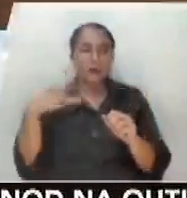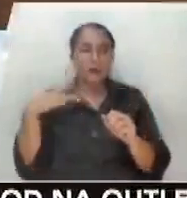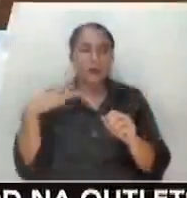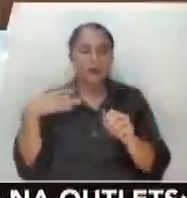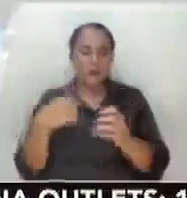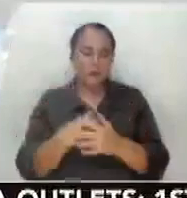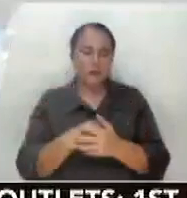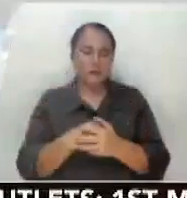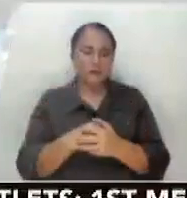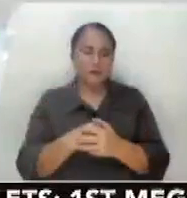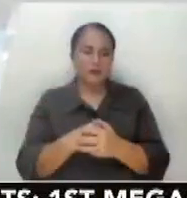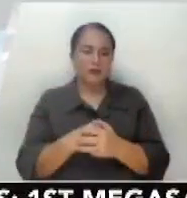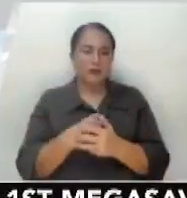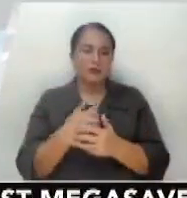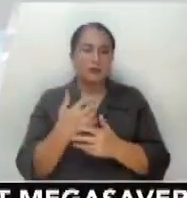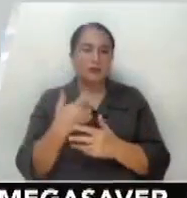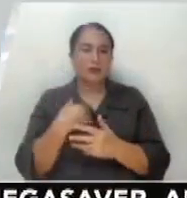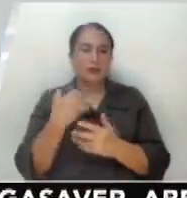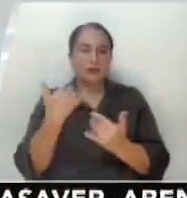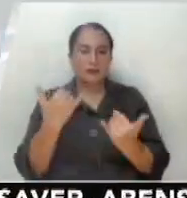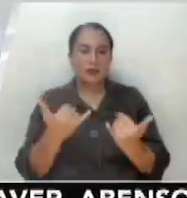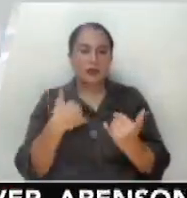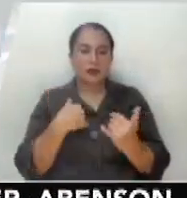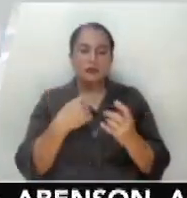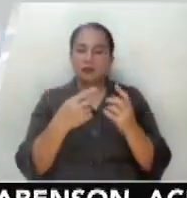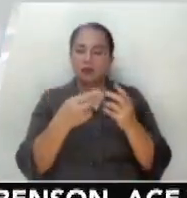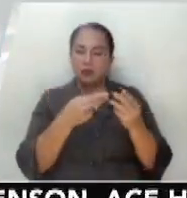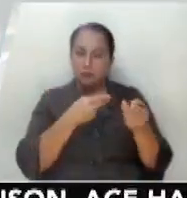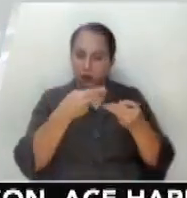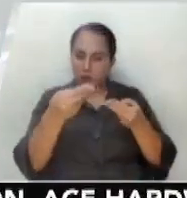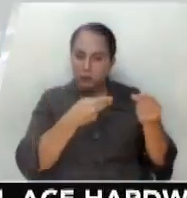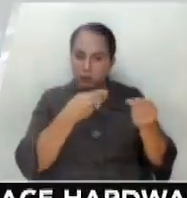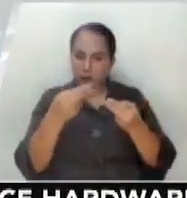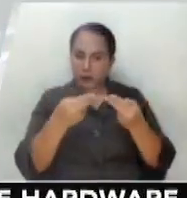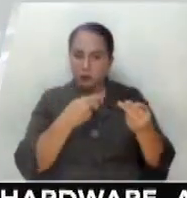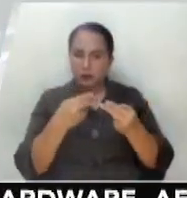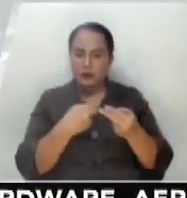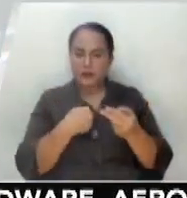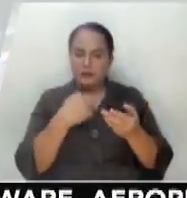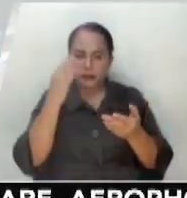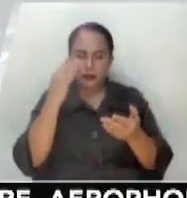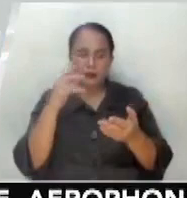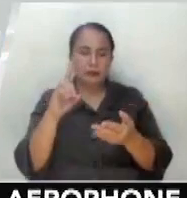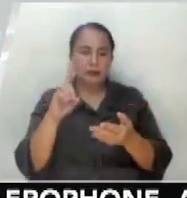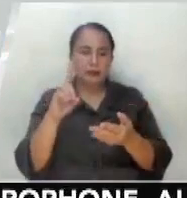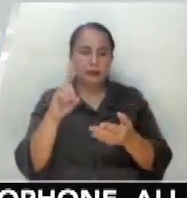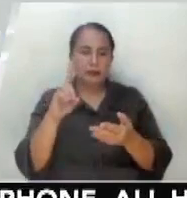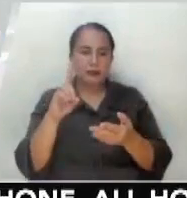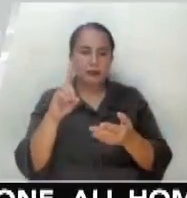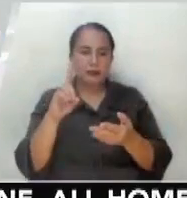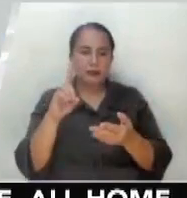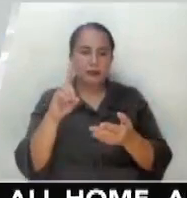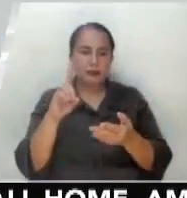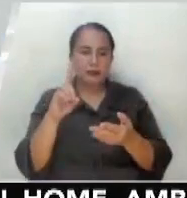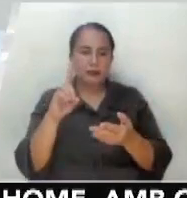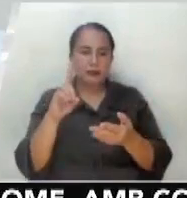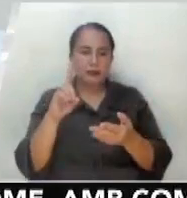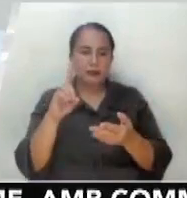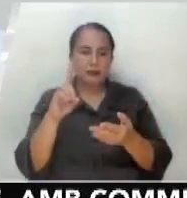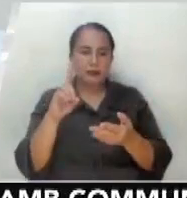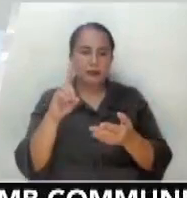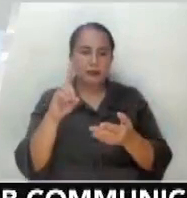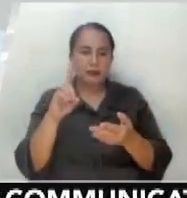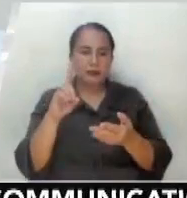Kasalukuyan pong nakikipag-usap nakikipagtawaran ang DTI sa mga manufacturers kung paano